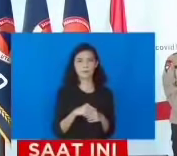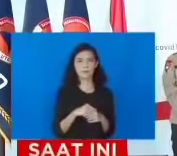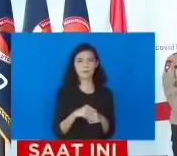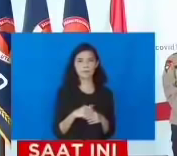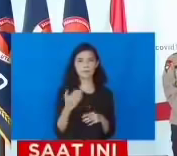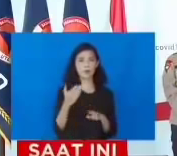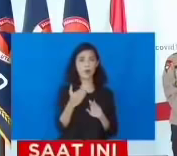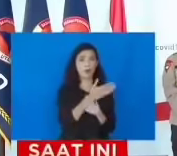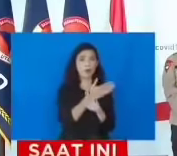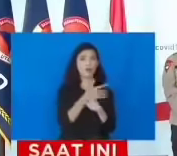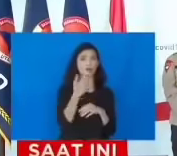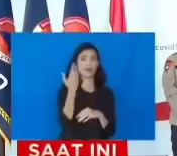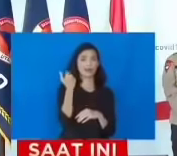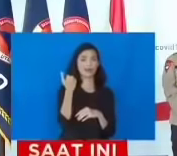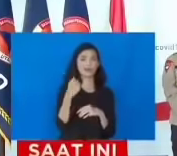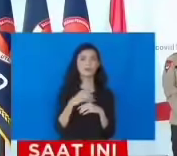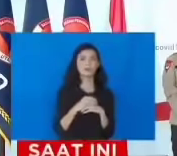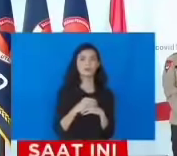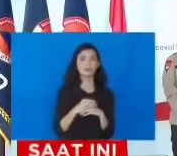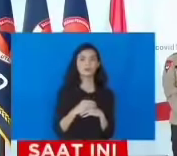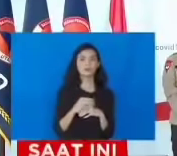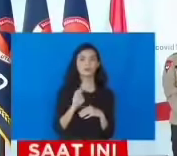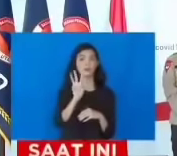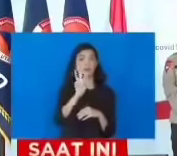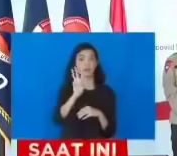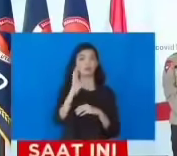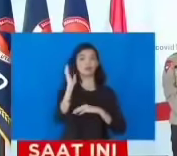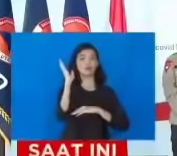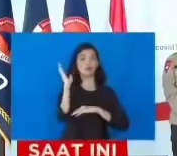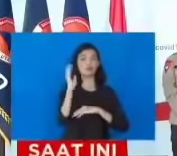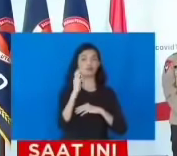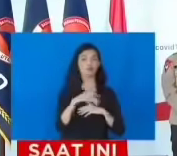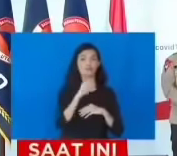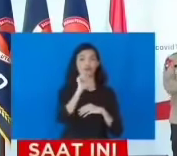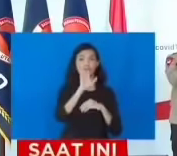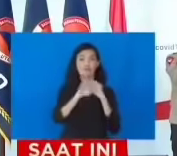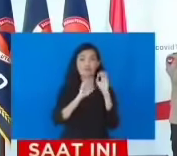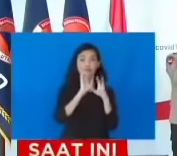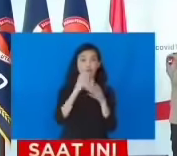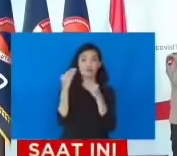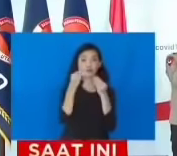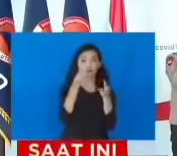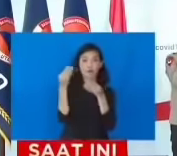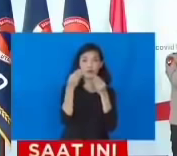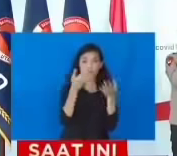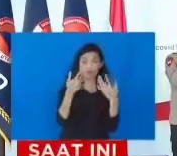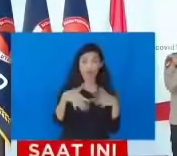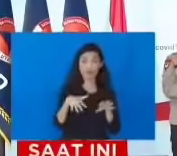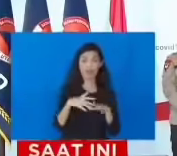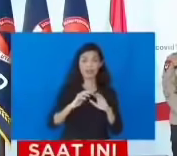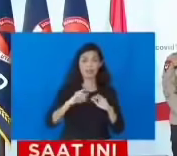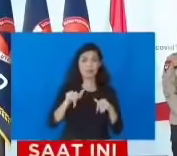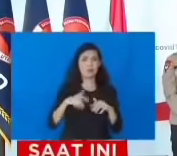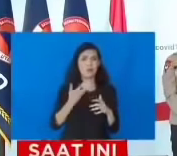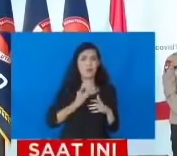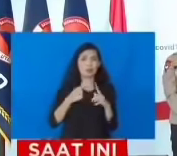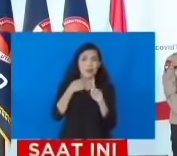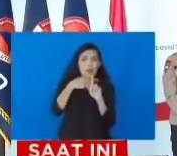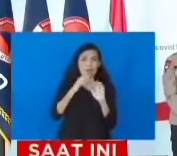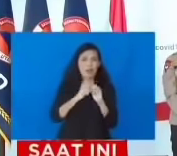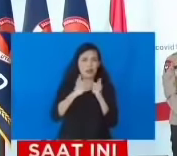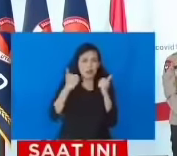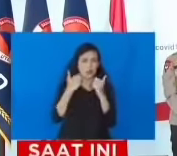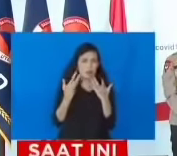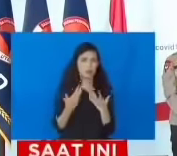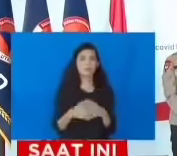tadi yang sudah disampaikan oleh para pembicara sebelumnya. Yang pertama adalah bahwa kita